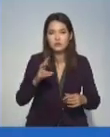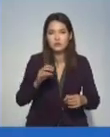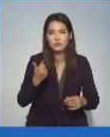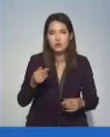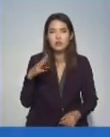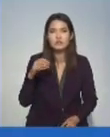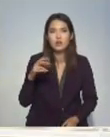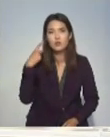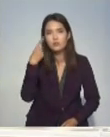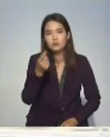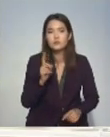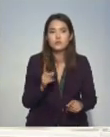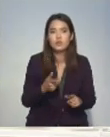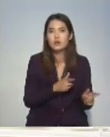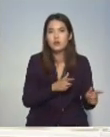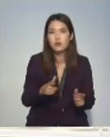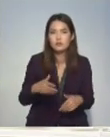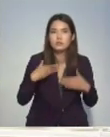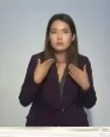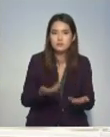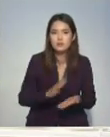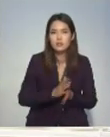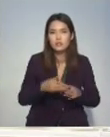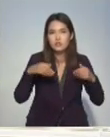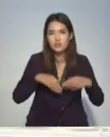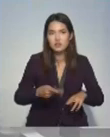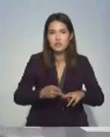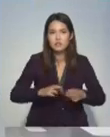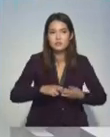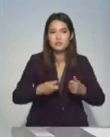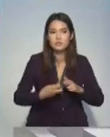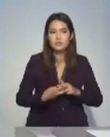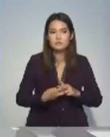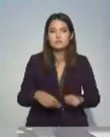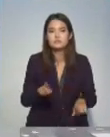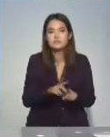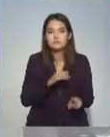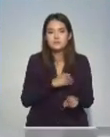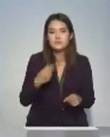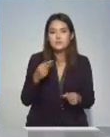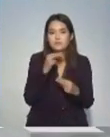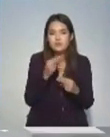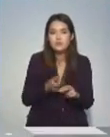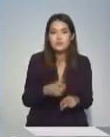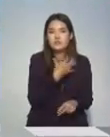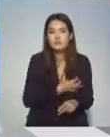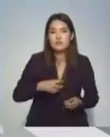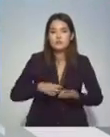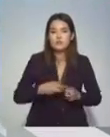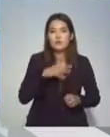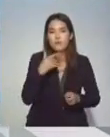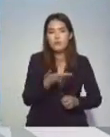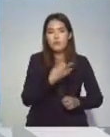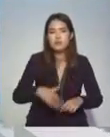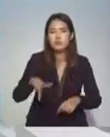Касым-Жомарт Токаев сообщил, что готовит предложение по решению проблемы. Хотел бы затронуть еще одну важную проблему.